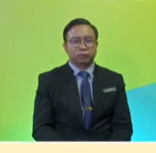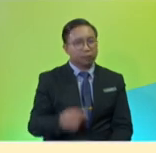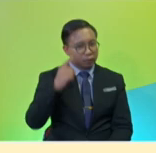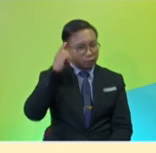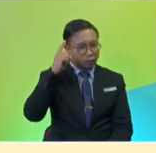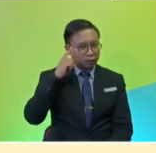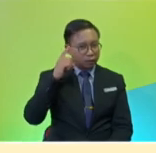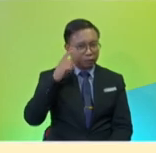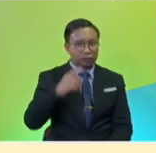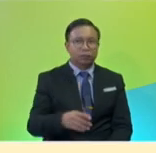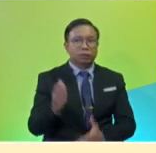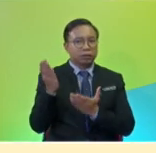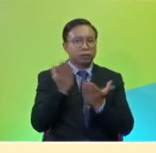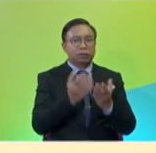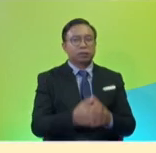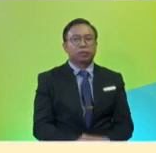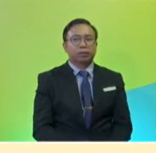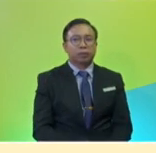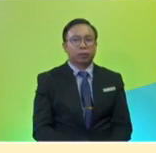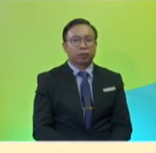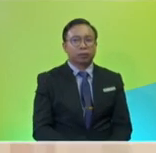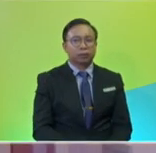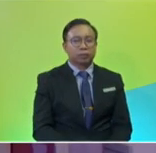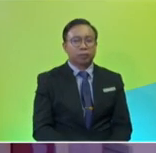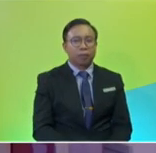Zan Luis ke tadi? Okey, Zan Luis, silakan.